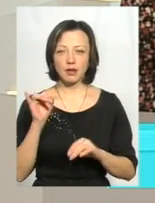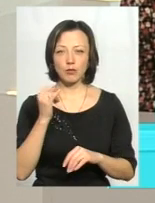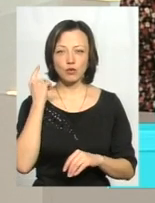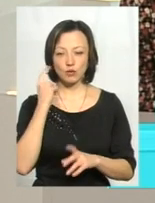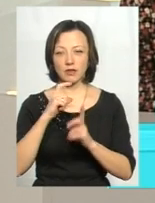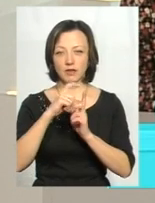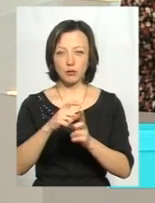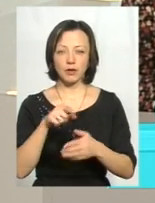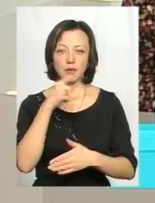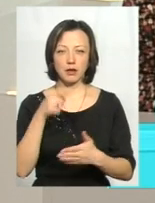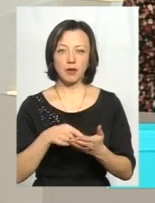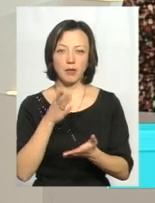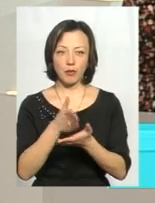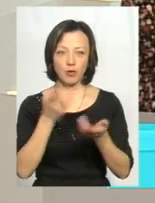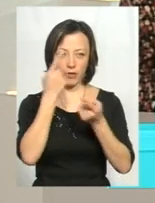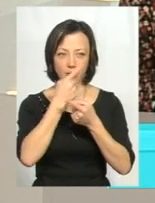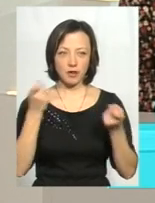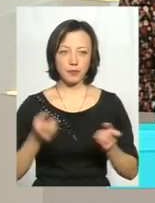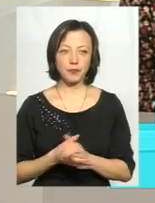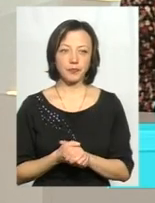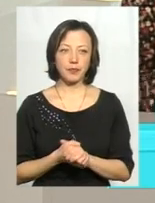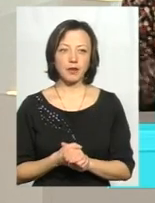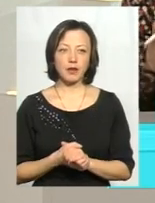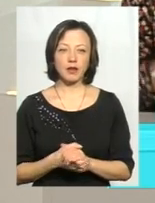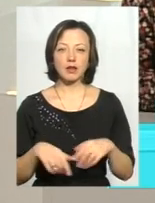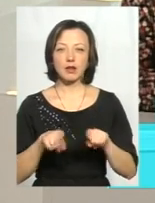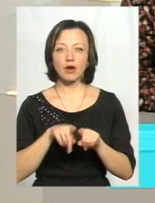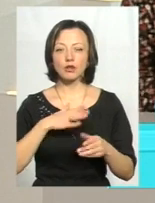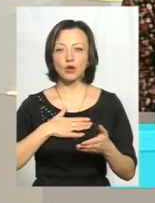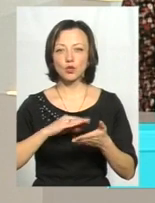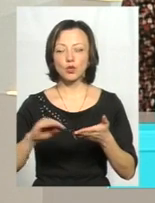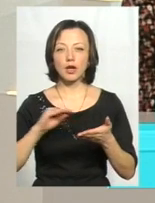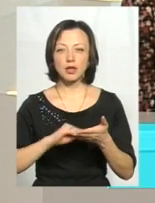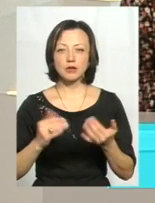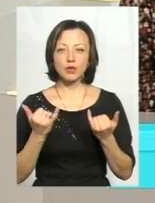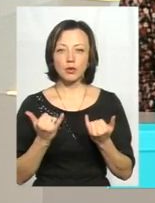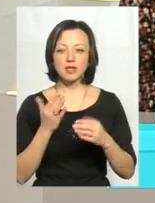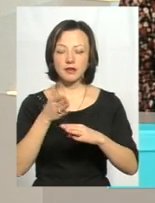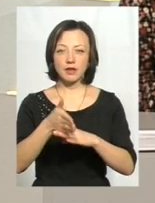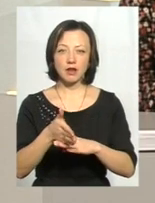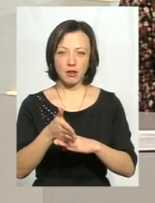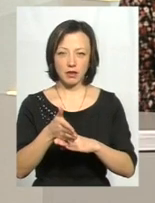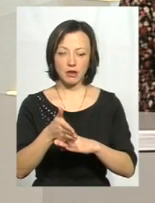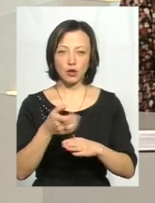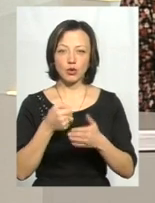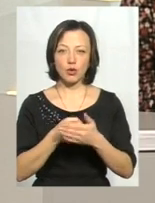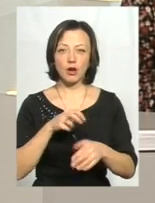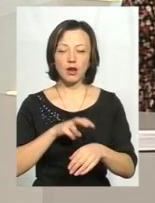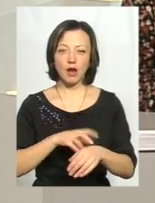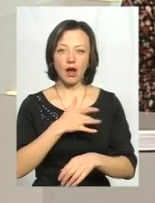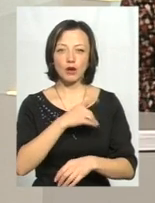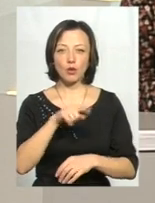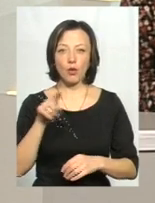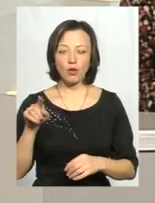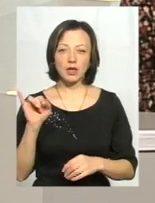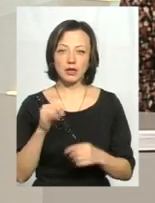почуєте відповіді на питання у прямому ефірі. Також наші журналісти сьогодні завітали до